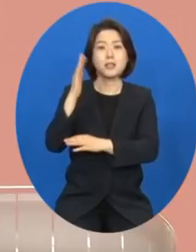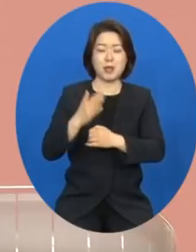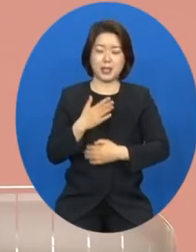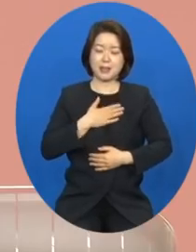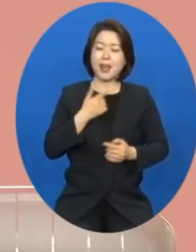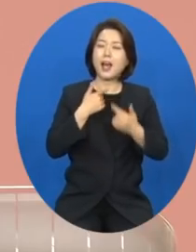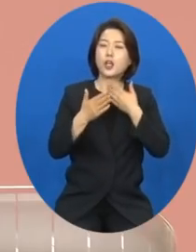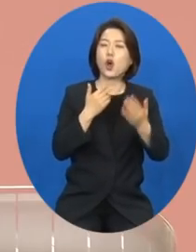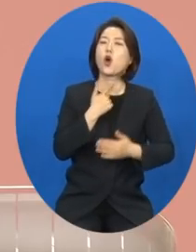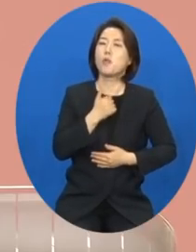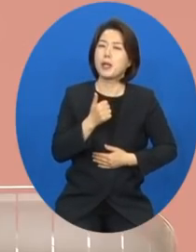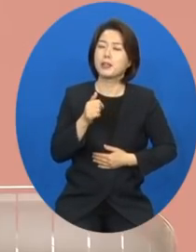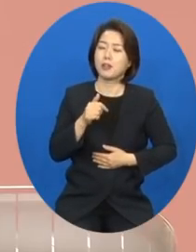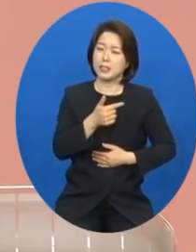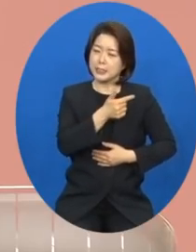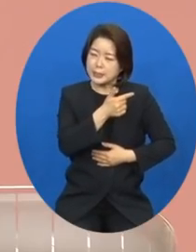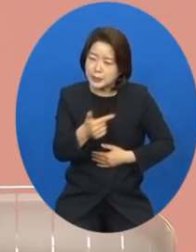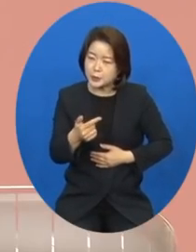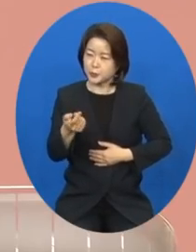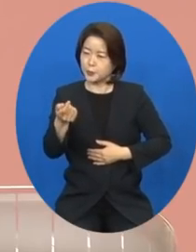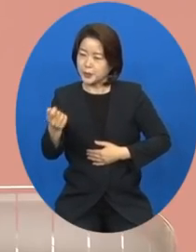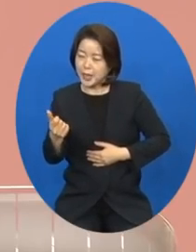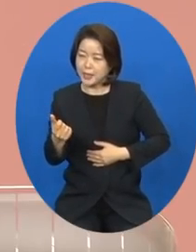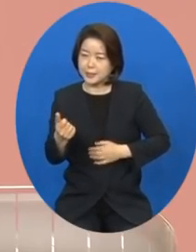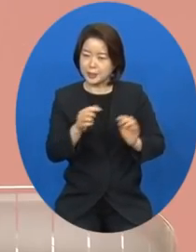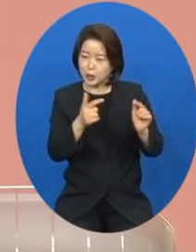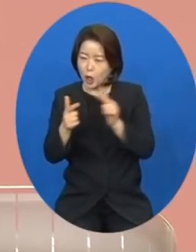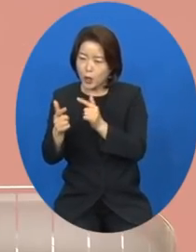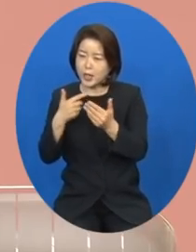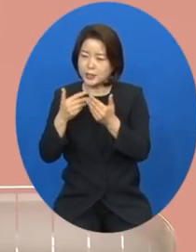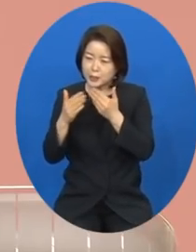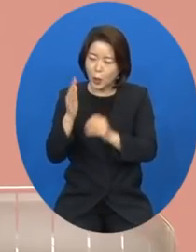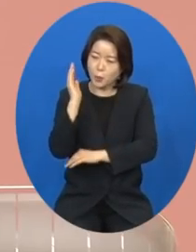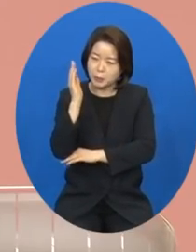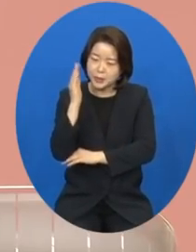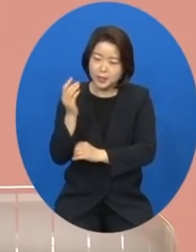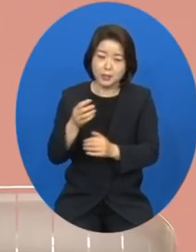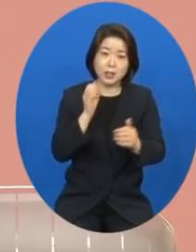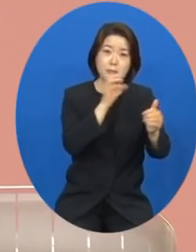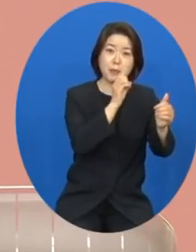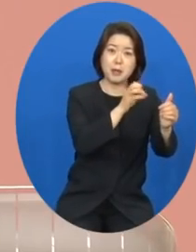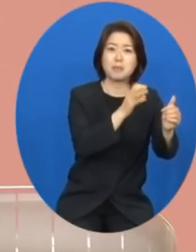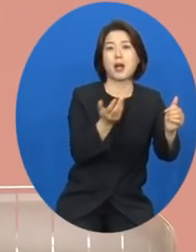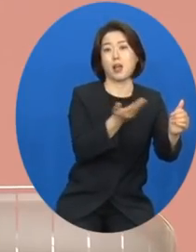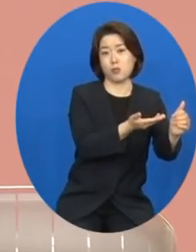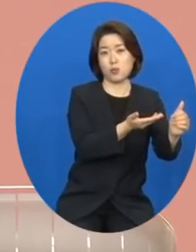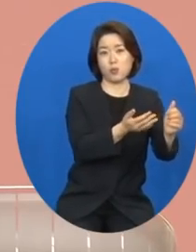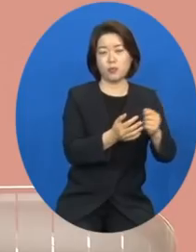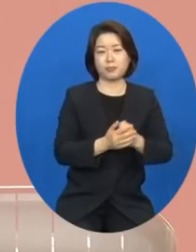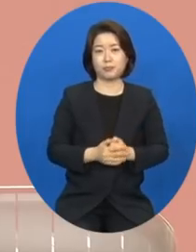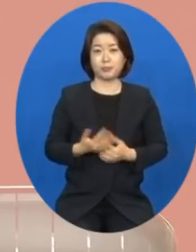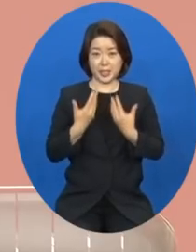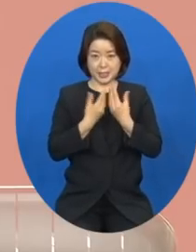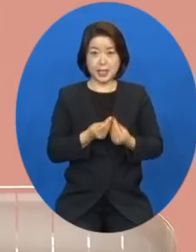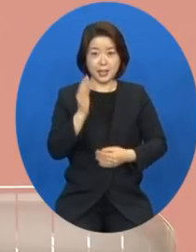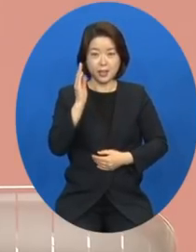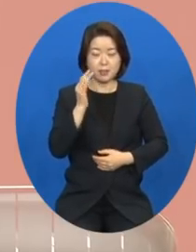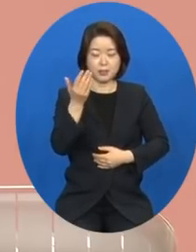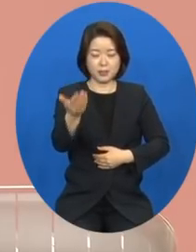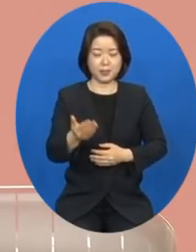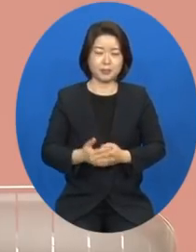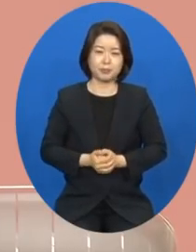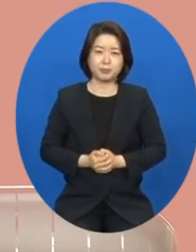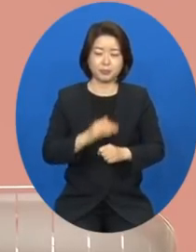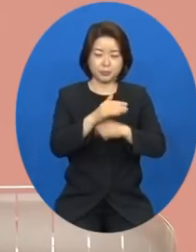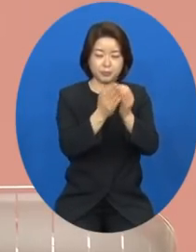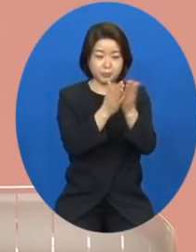경험한 크고 작은 에피소드들을 그냥 아이들에게 들려 주라 는 겁니다 제가 이제 그 예를 좀 들어 볼 거에요 오늘